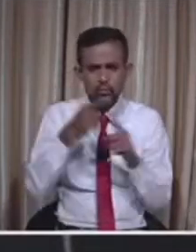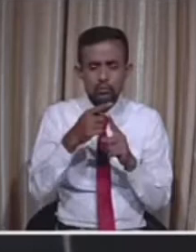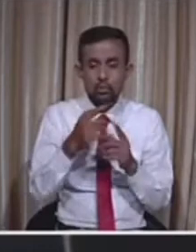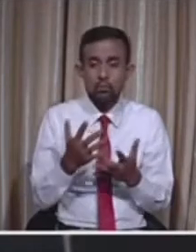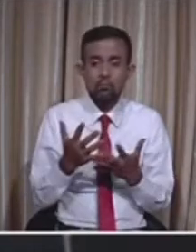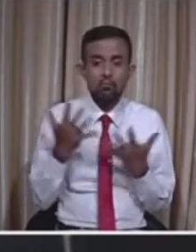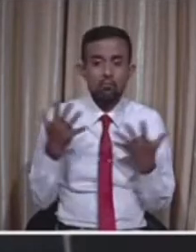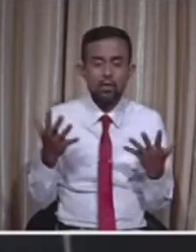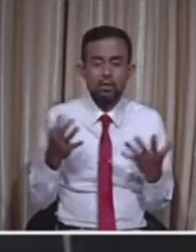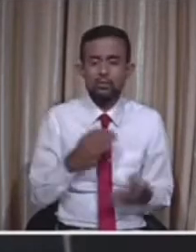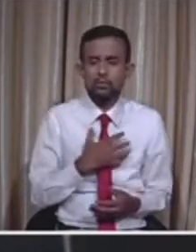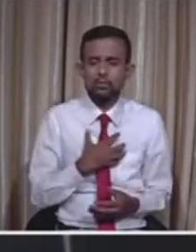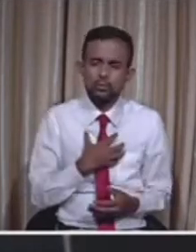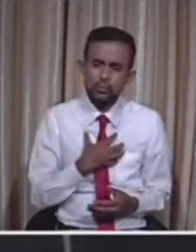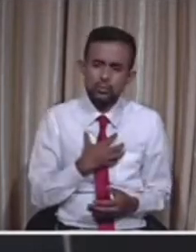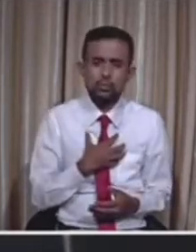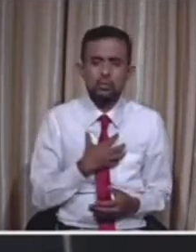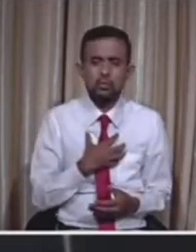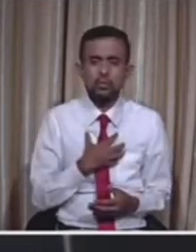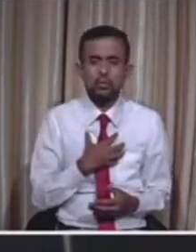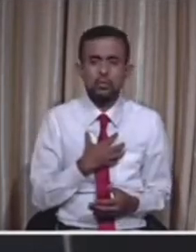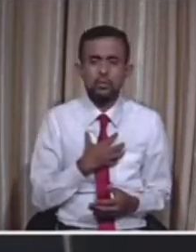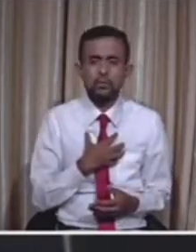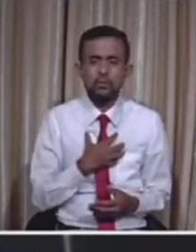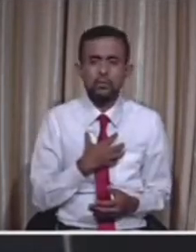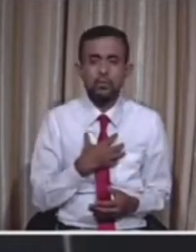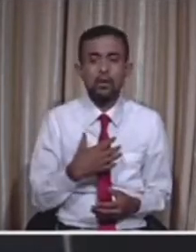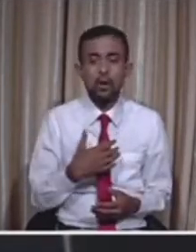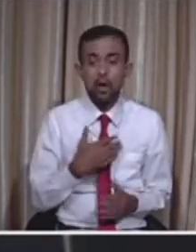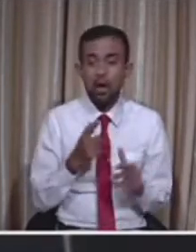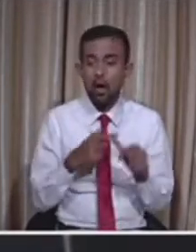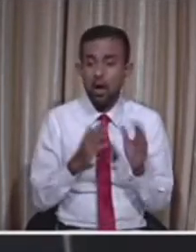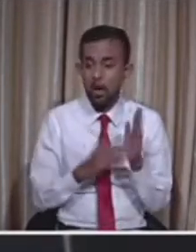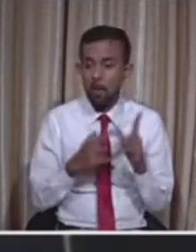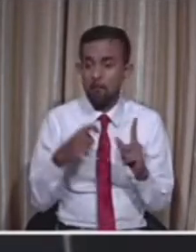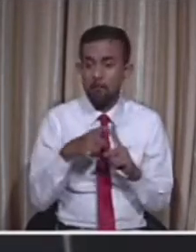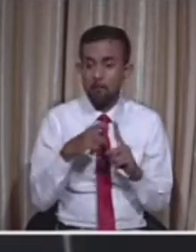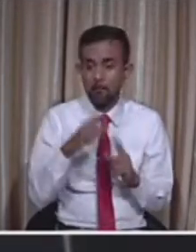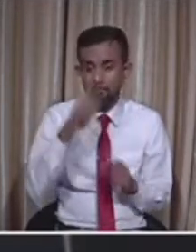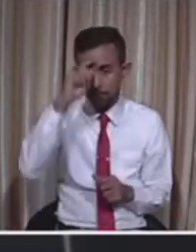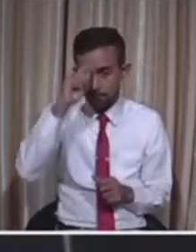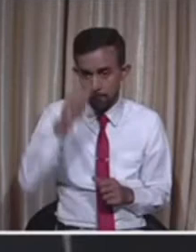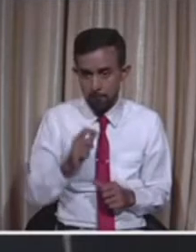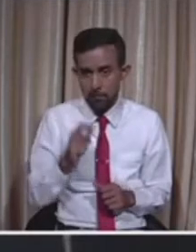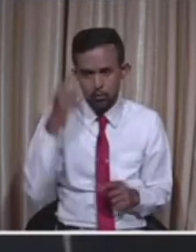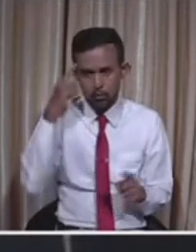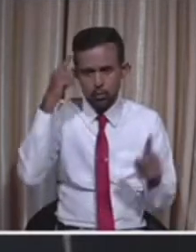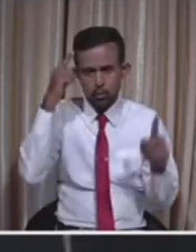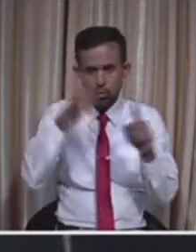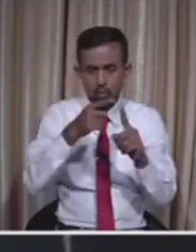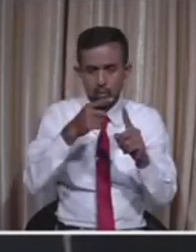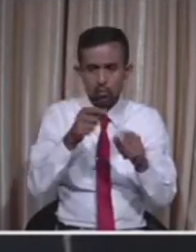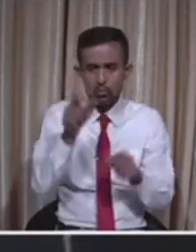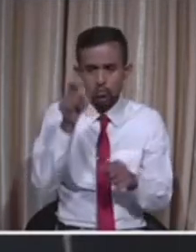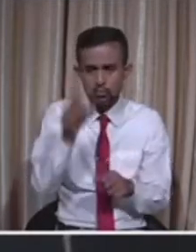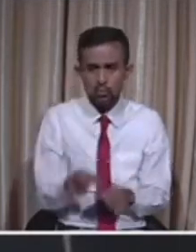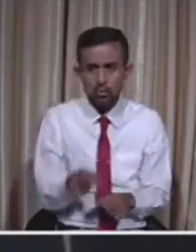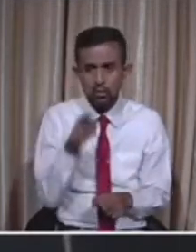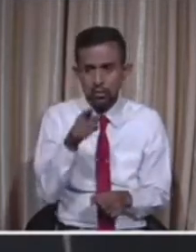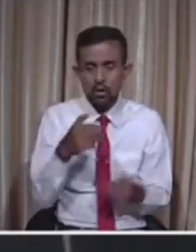මහා දැවැන්ත දුවක්. ඒ නිසා අපි අමරකීර්ති අතුගෝරාල මැතිතුමා පිළිබඳව එතුමාට